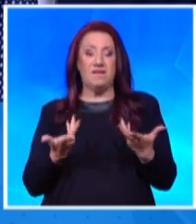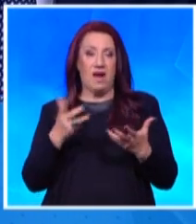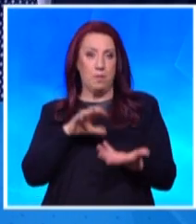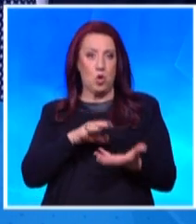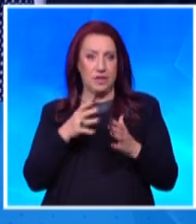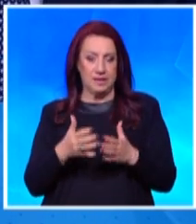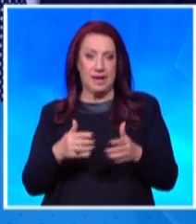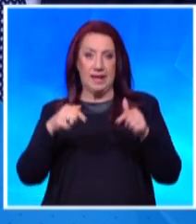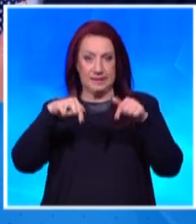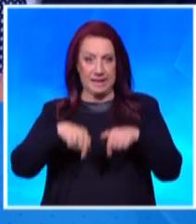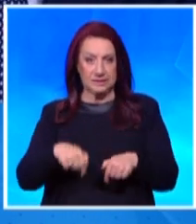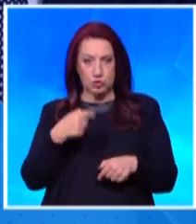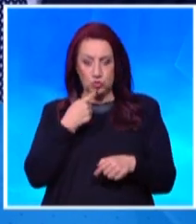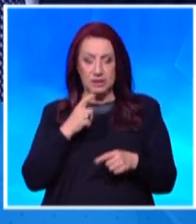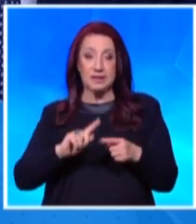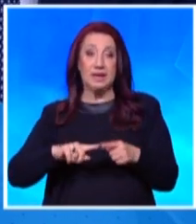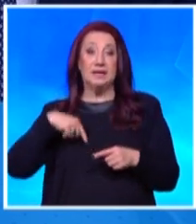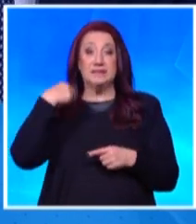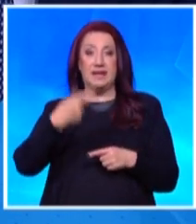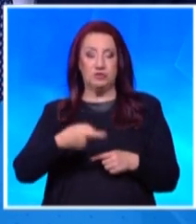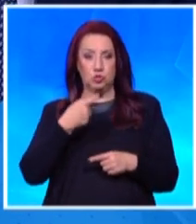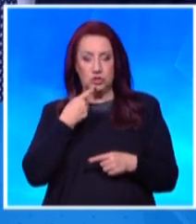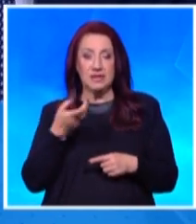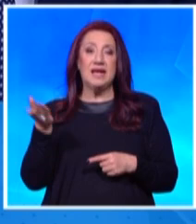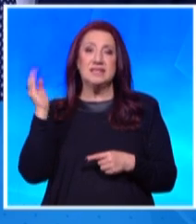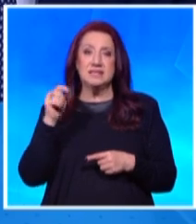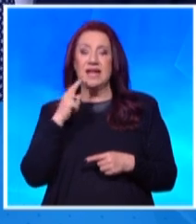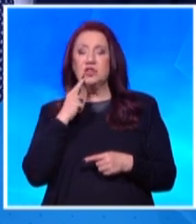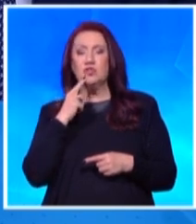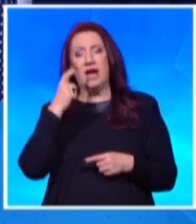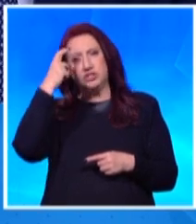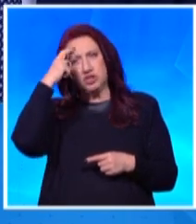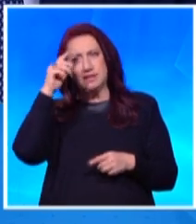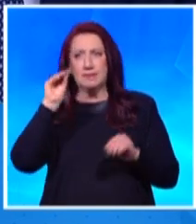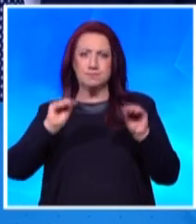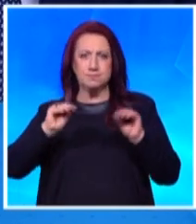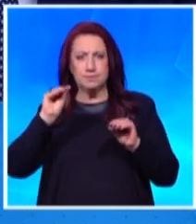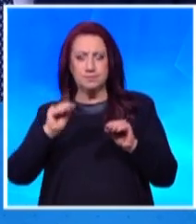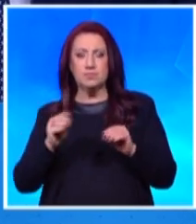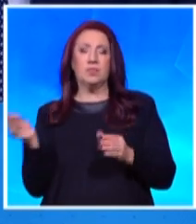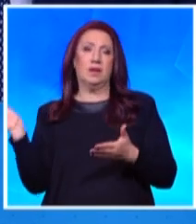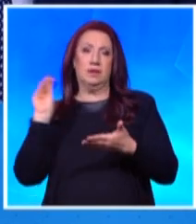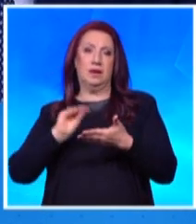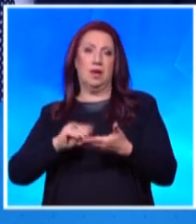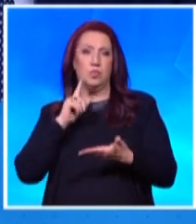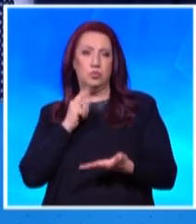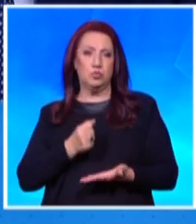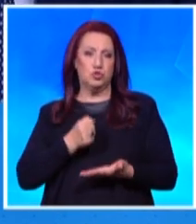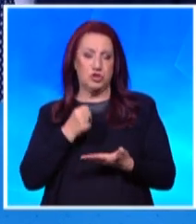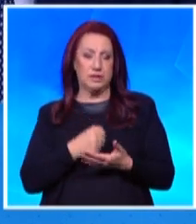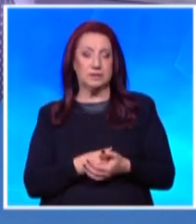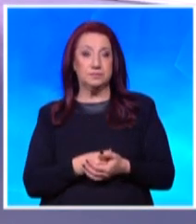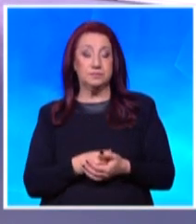включително и следващата, и след това тези политики да се измерят в цифри и да се впишат в бюджет. Това е малко по-дълъг процес. Но общо взето две